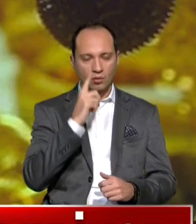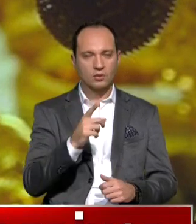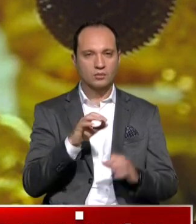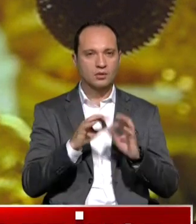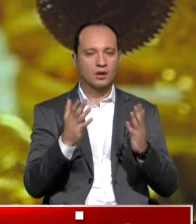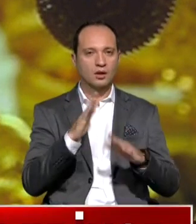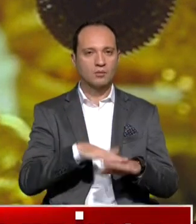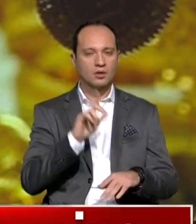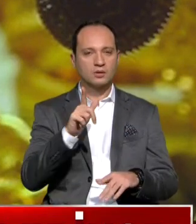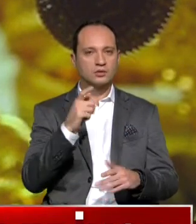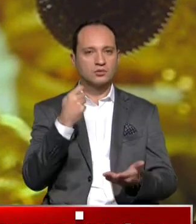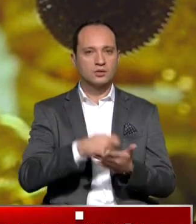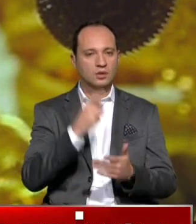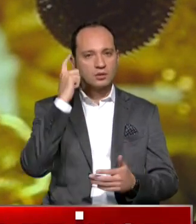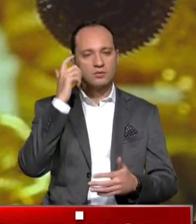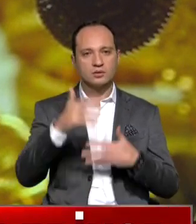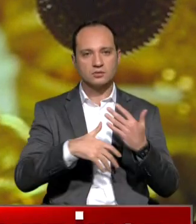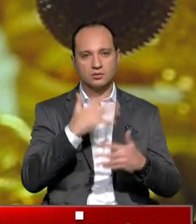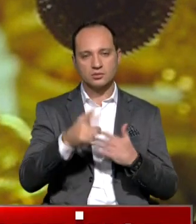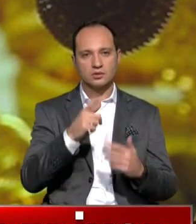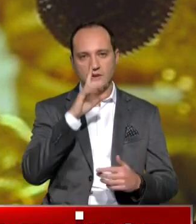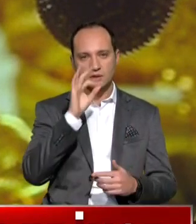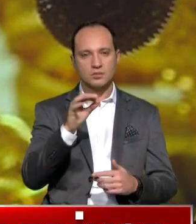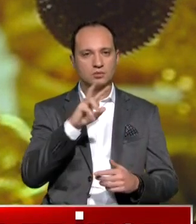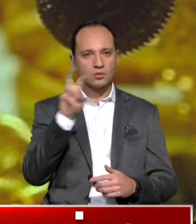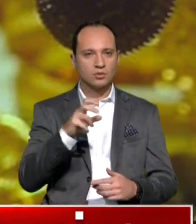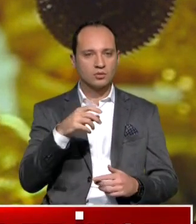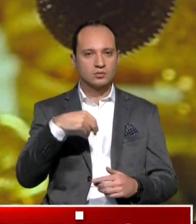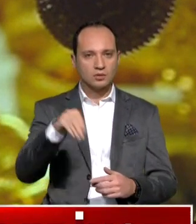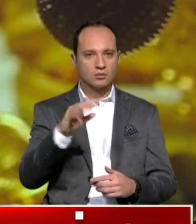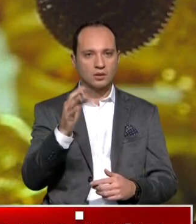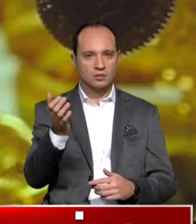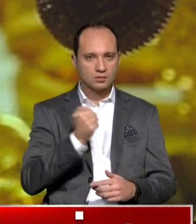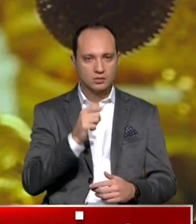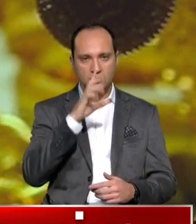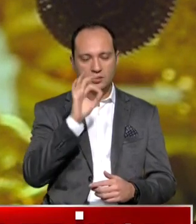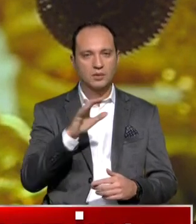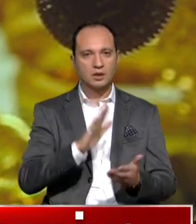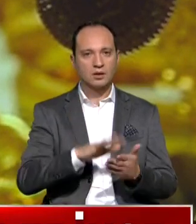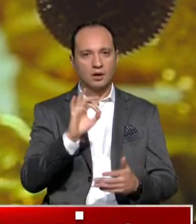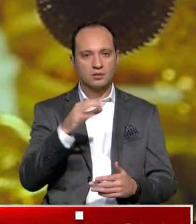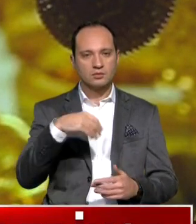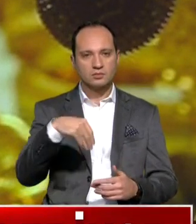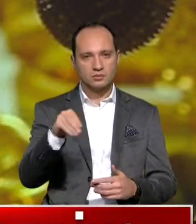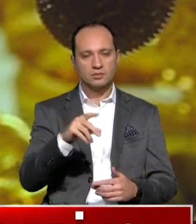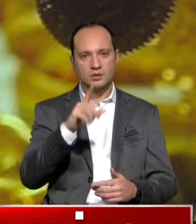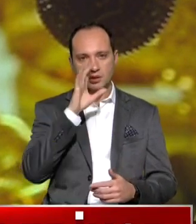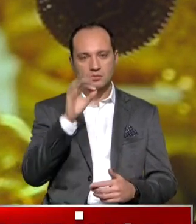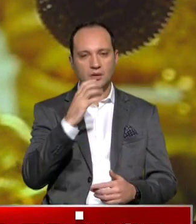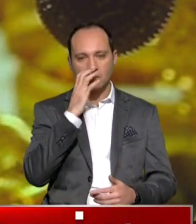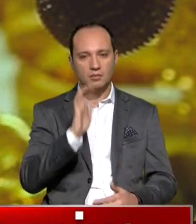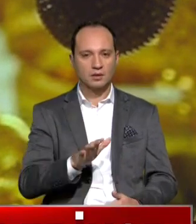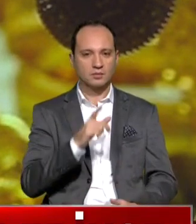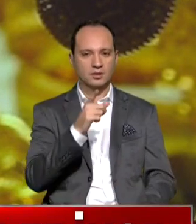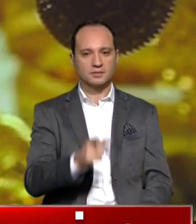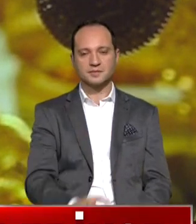ne yapmalı? Yatırımcının kafası karışık efendim. Kimi dolarını bozdurup altın alıyor, kimi elindeki altını bozduruyor, kimi de